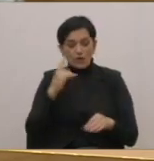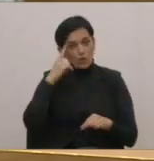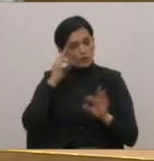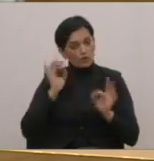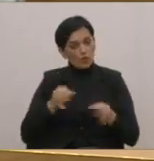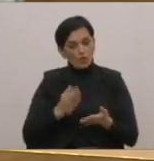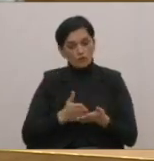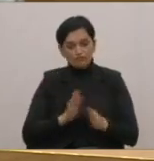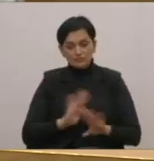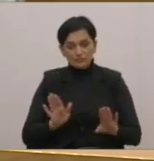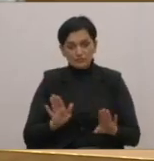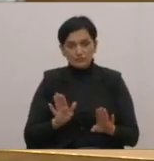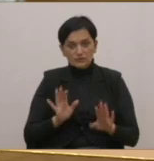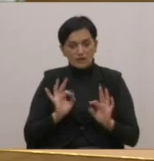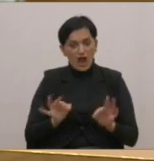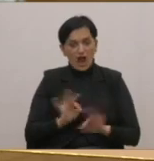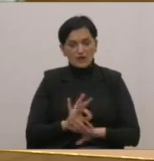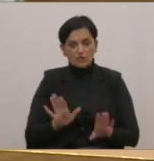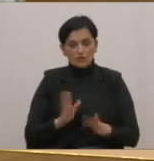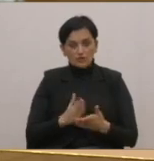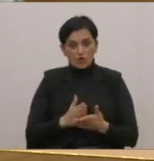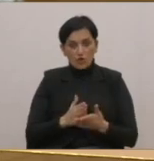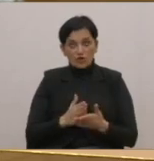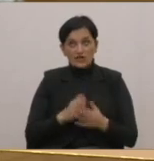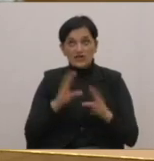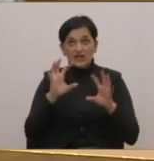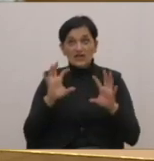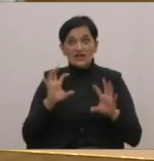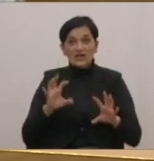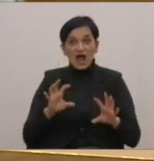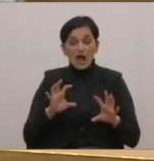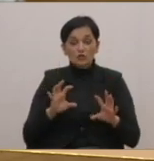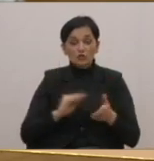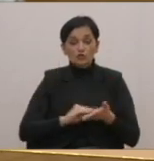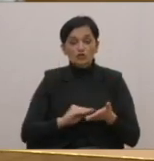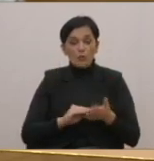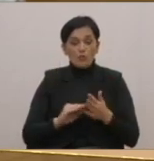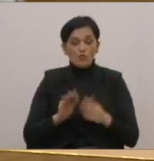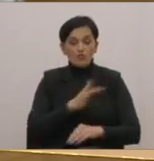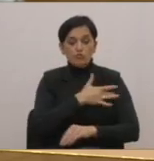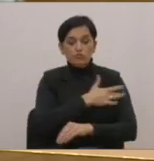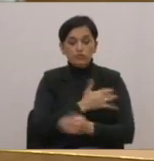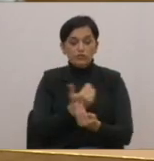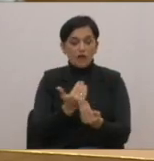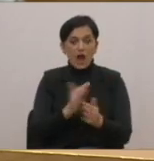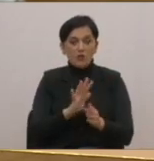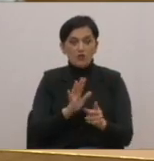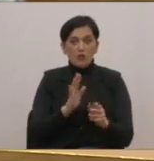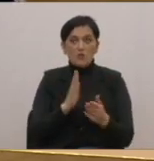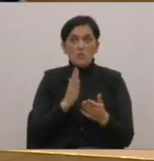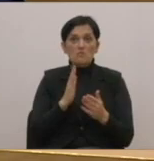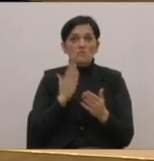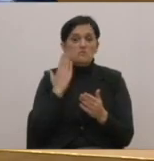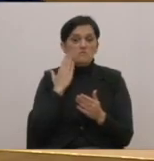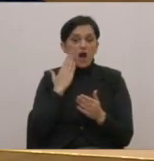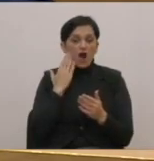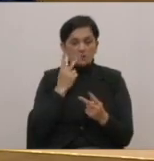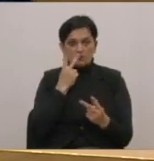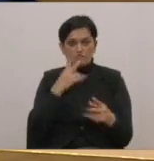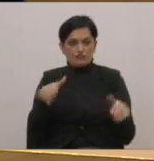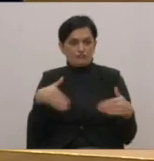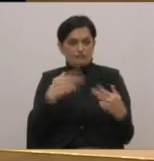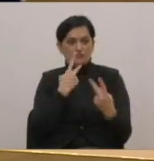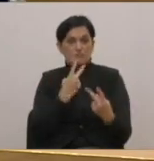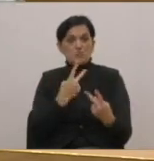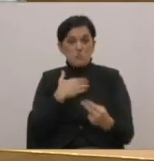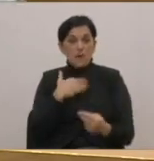s-a mai gândit, s-a mai gândit, s-a mai gândit, s-a mai gândit, s-a mai gândit, s-a mai gândit, s-a mai gândit, s-a mai gândit,